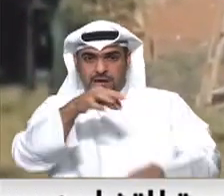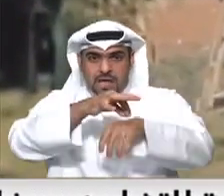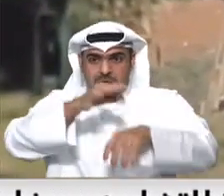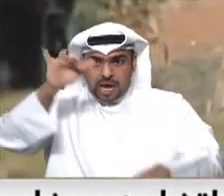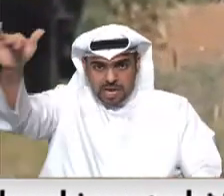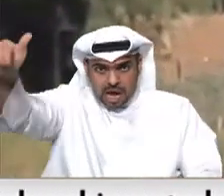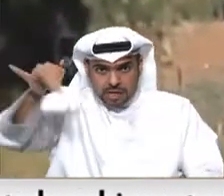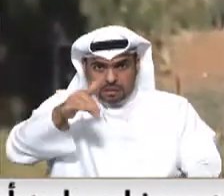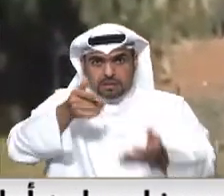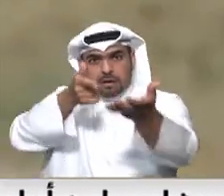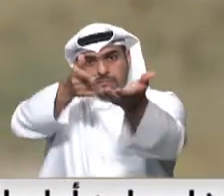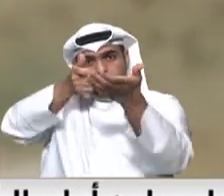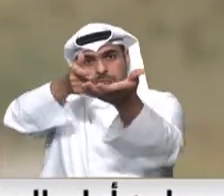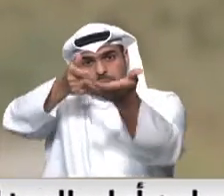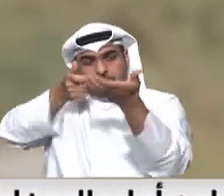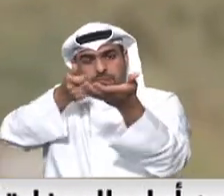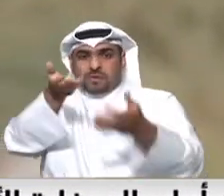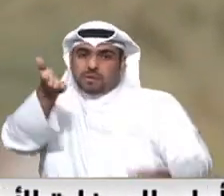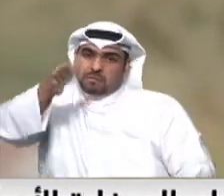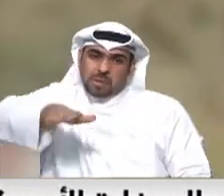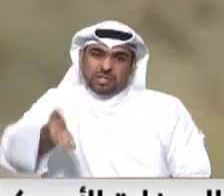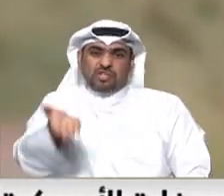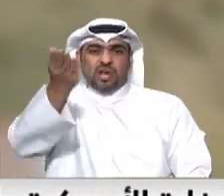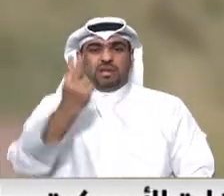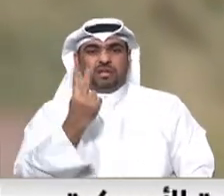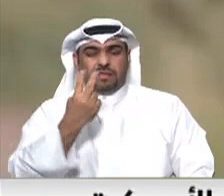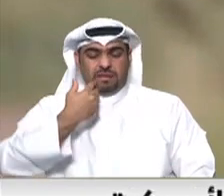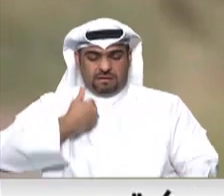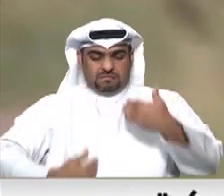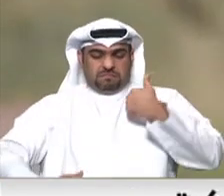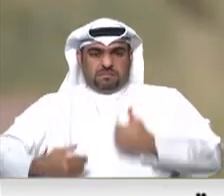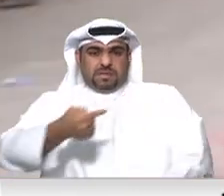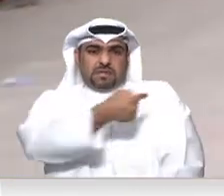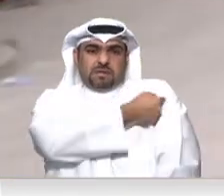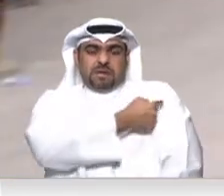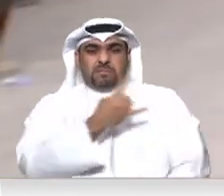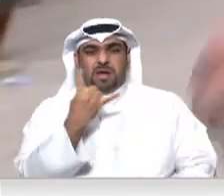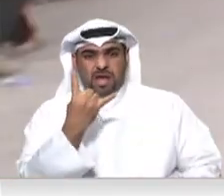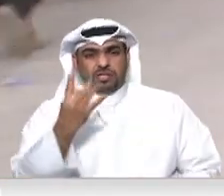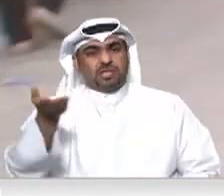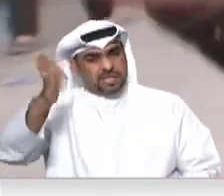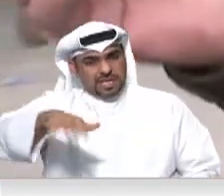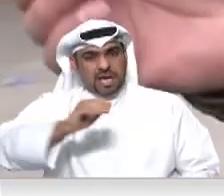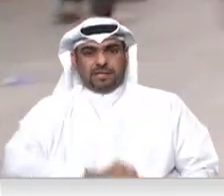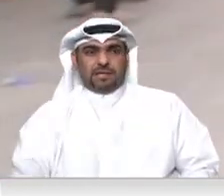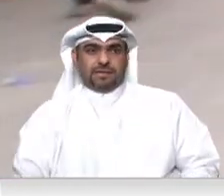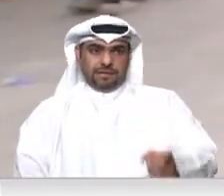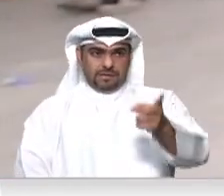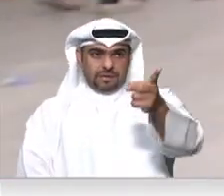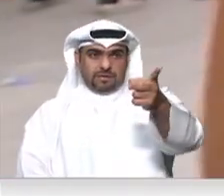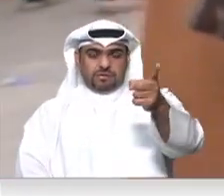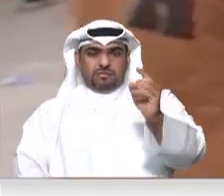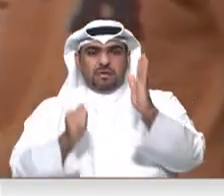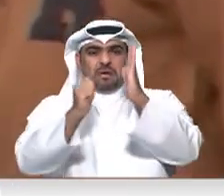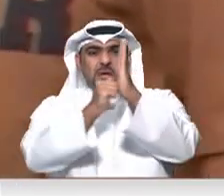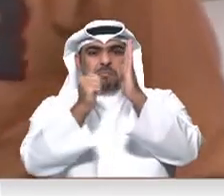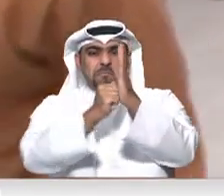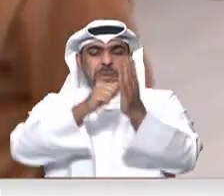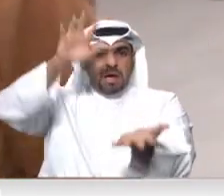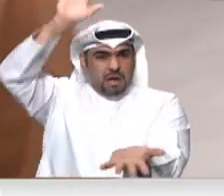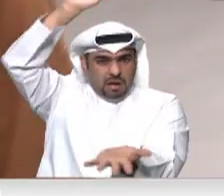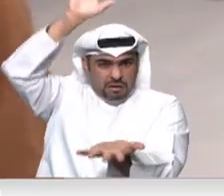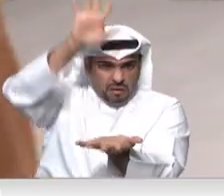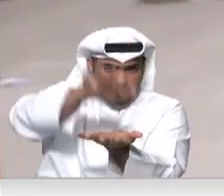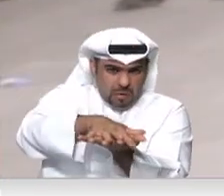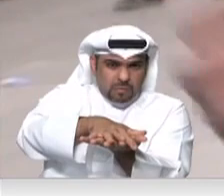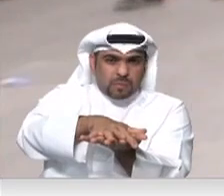لاستشهاد فلسطينيين واصابه العشرات. احنا بدنا نرجع لبيوتنا، بيوتنا مدمره ما كلا هوا. انا